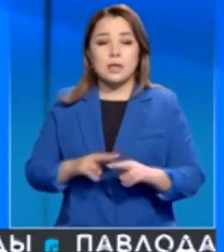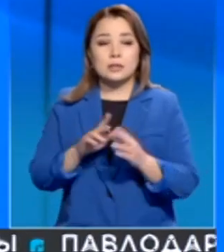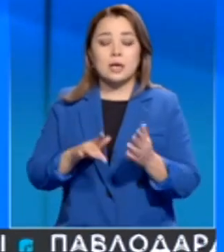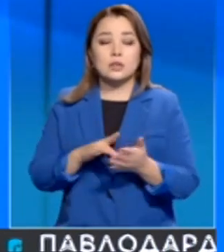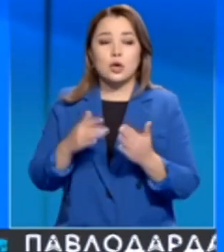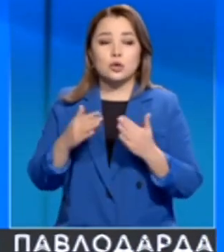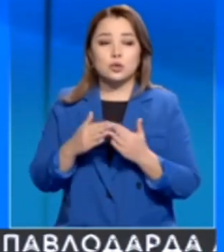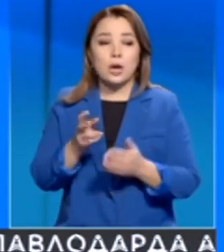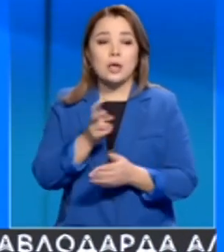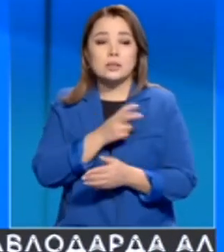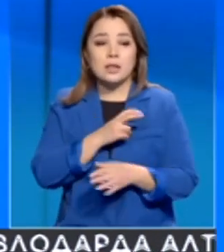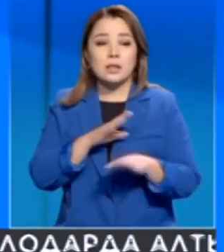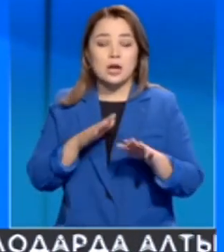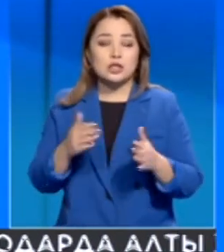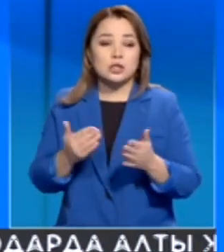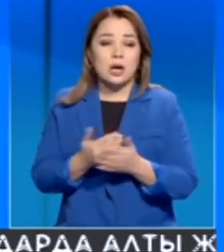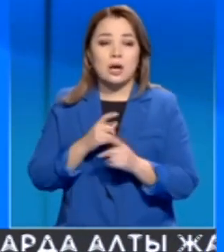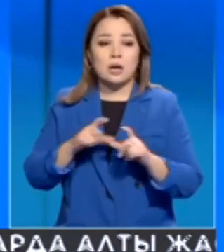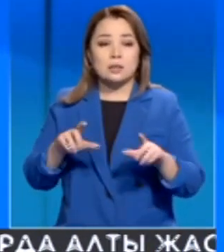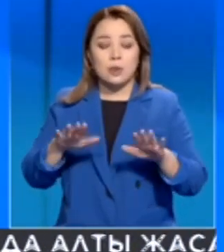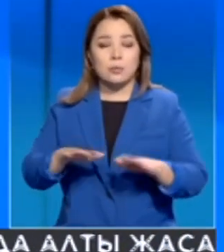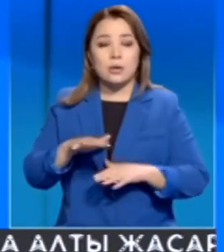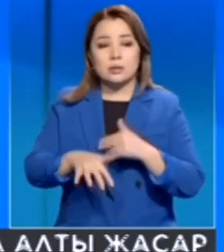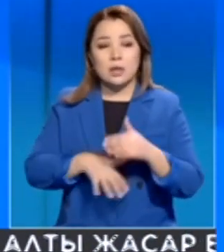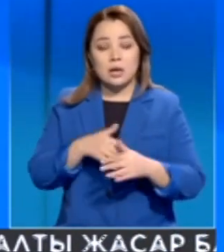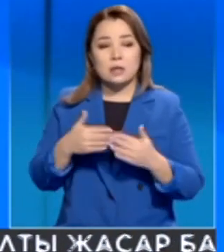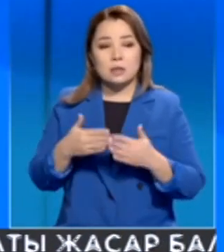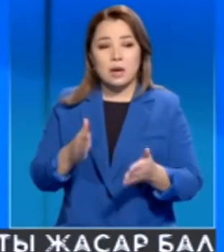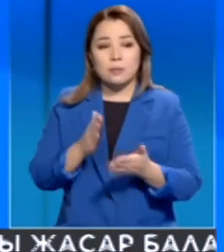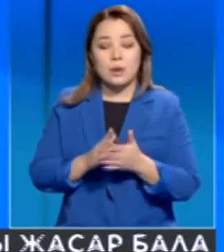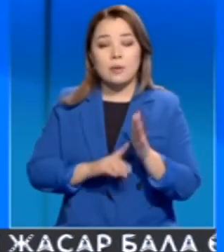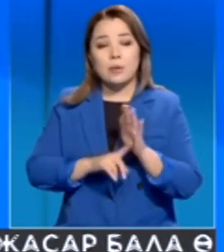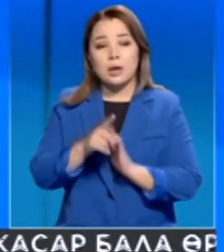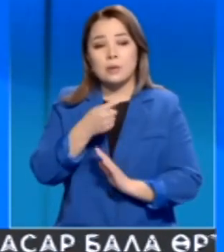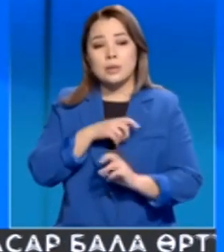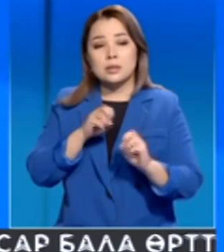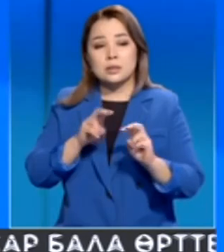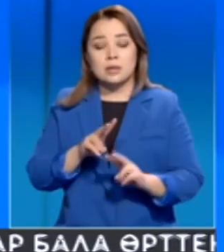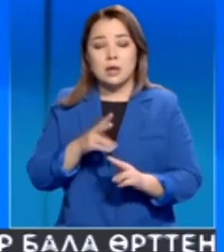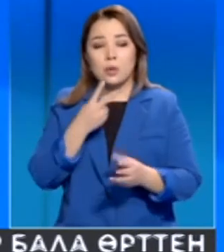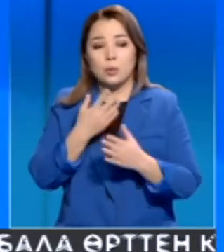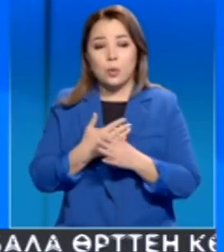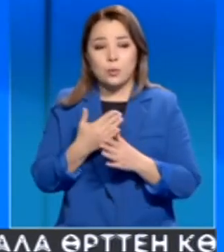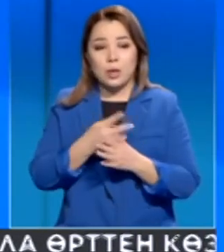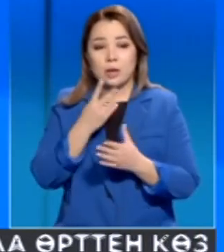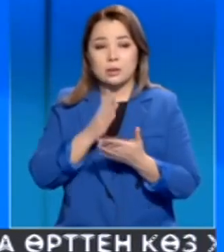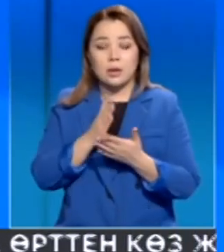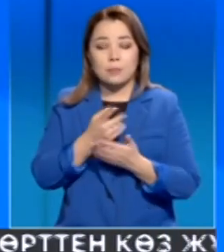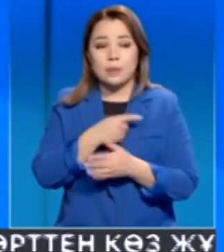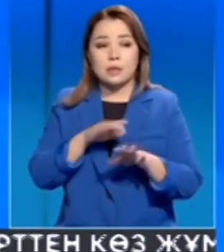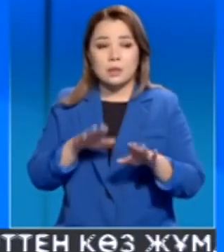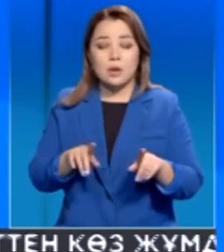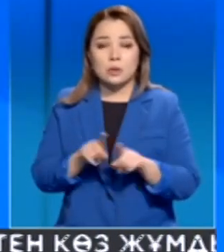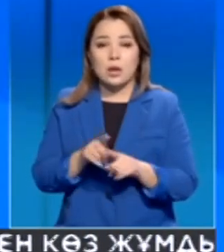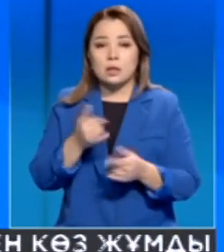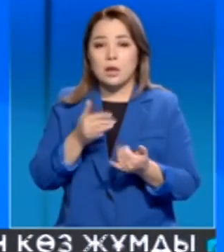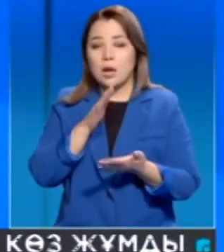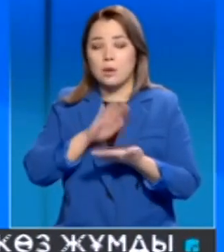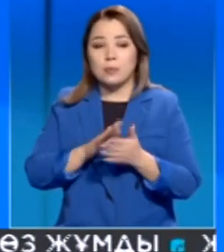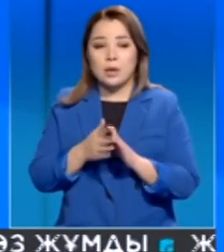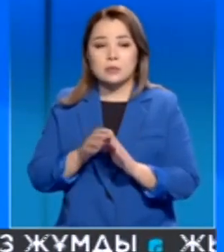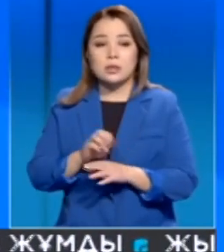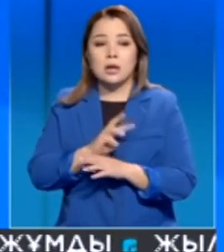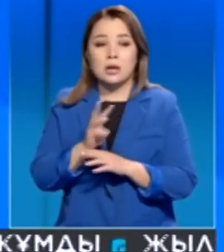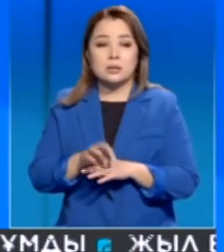үйдегі дәрігер жобасы бойынша жаңа емхана келушілерге есігін ашты. Бастапқы медициналық санитарлық көмек көрсететін мекеме заманауи